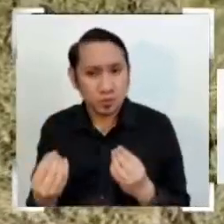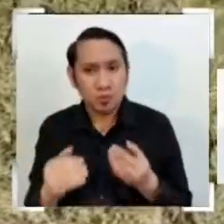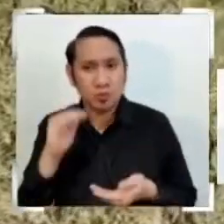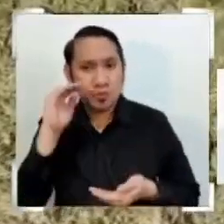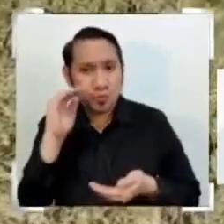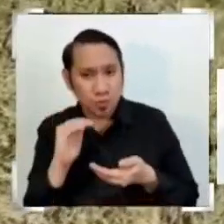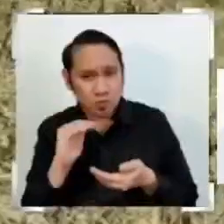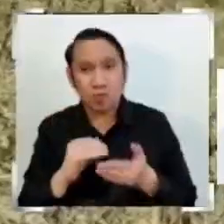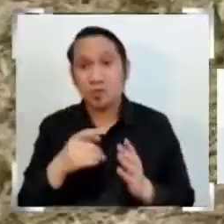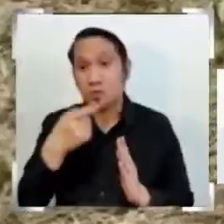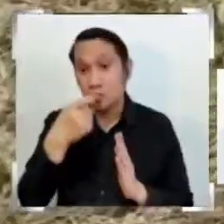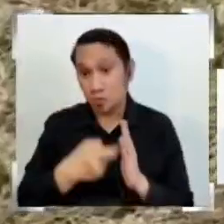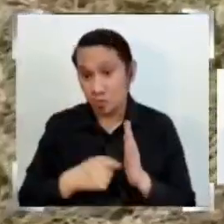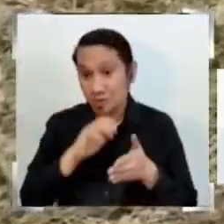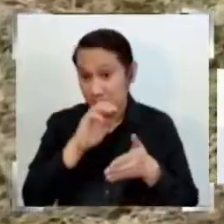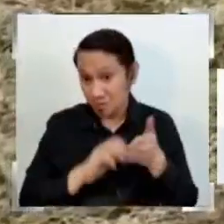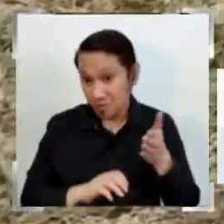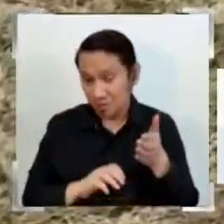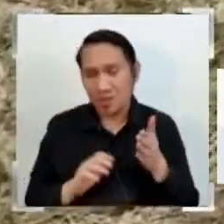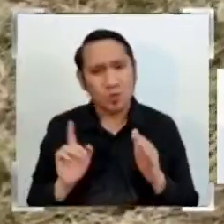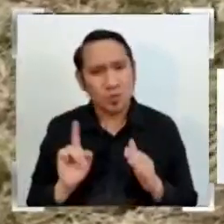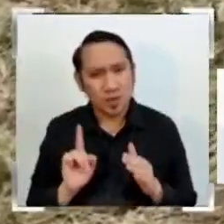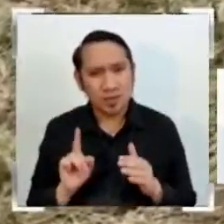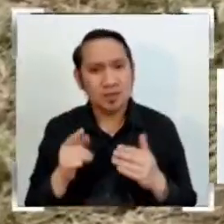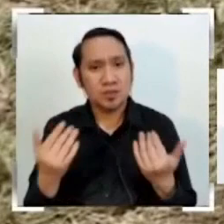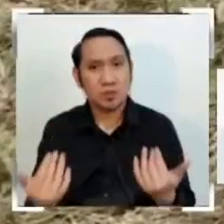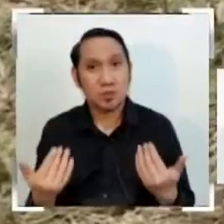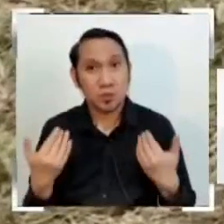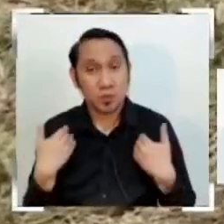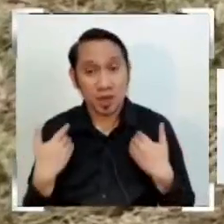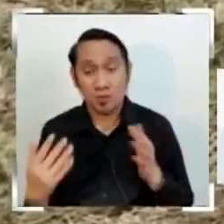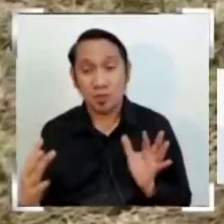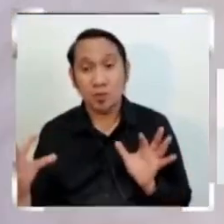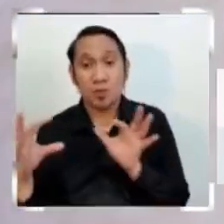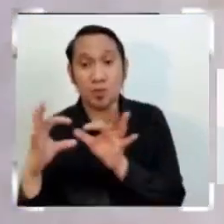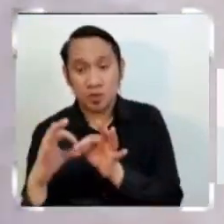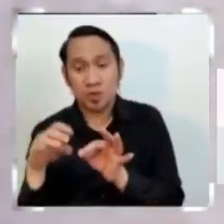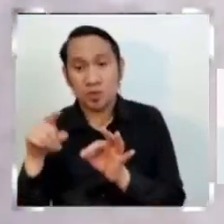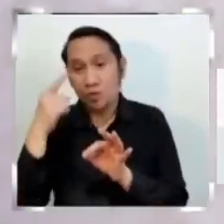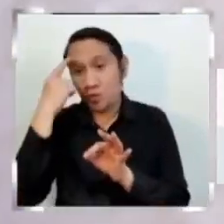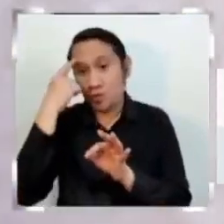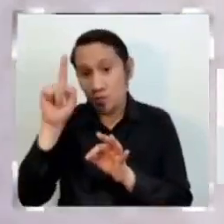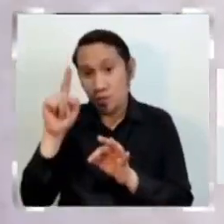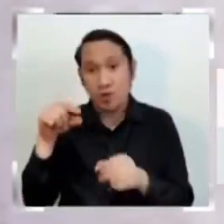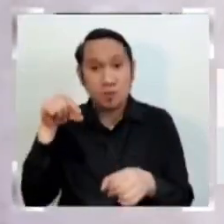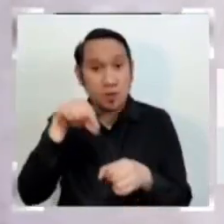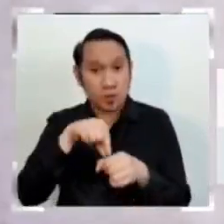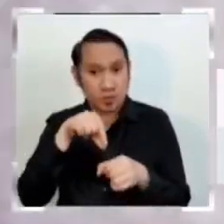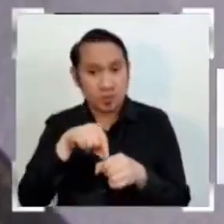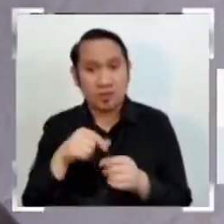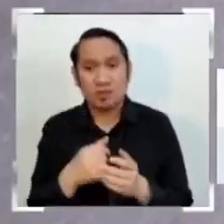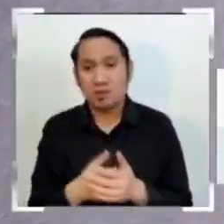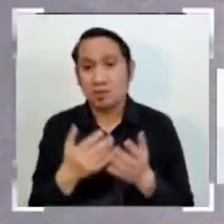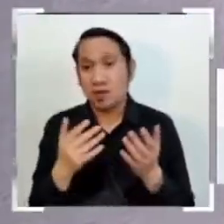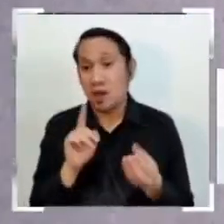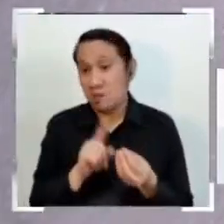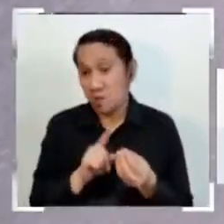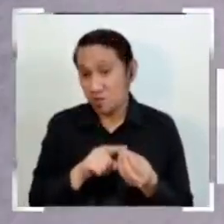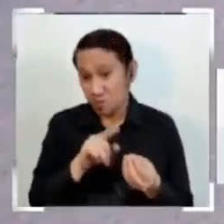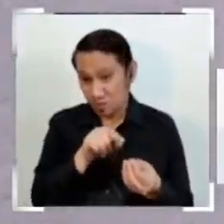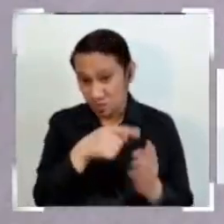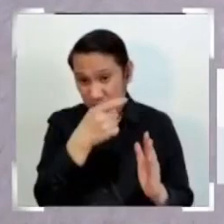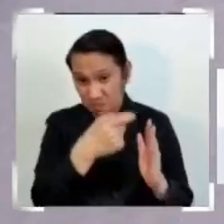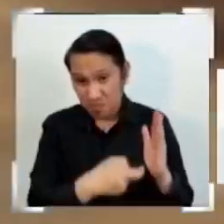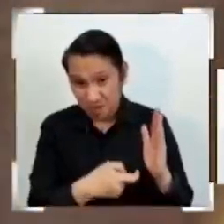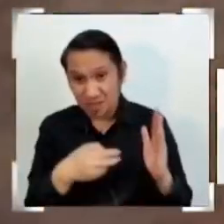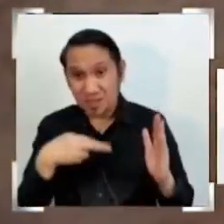produktong pang-agrikultura ang pag-link sa mga magsasaka sa mga supermarket. Kaugnay sa mataas na presyo ng bigas, may ginawang pag-aaral